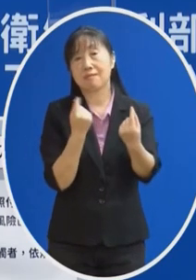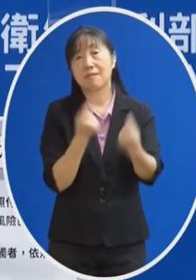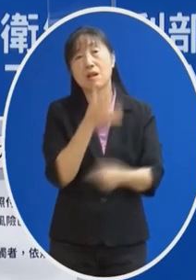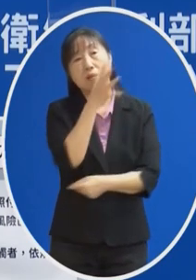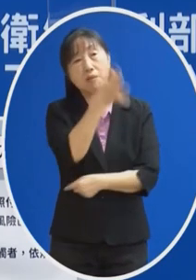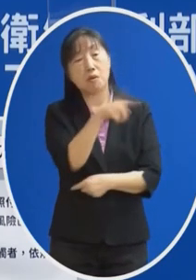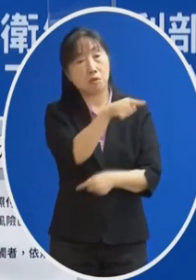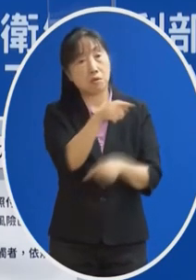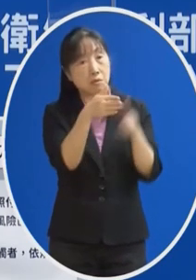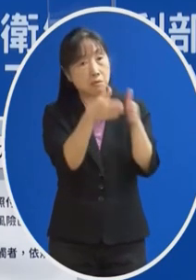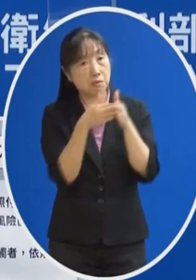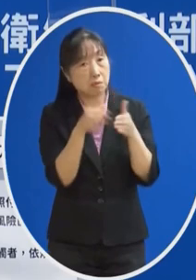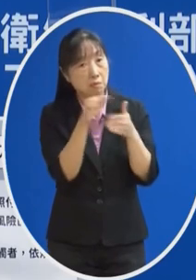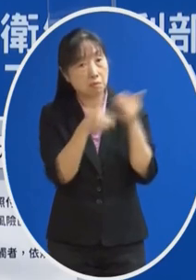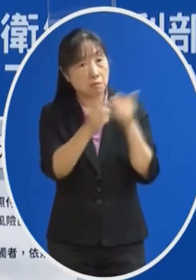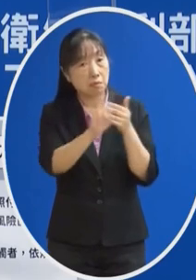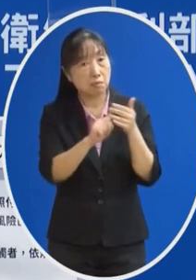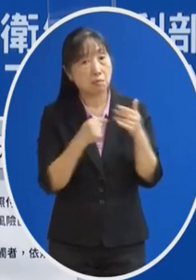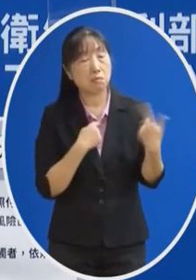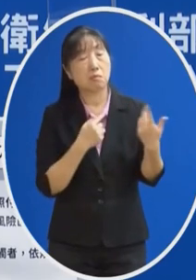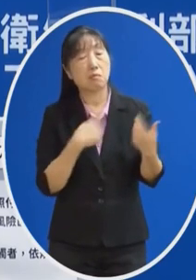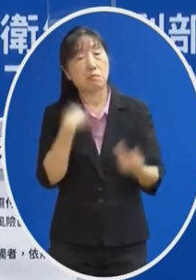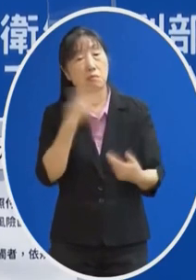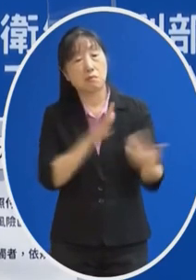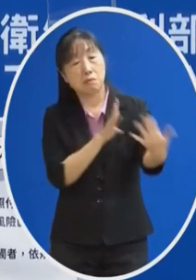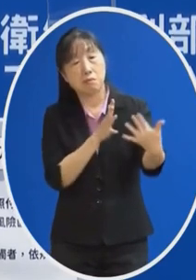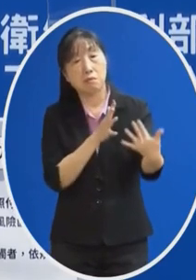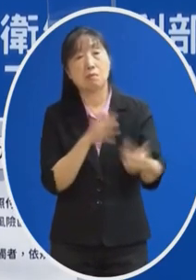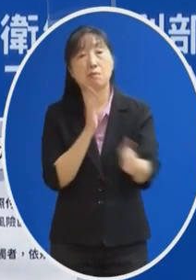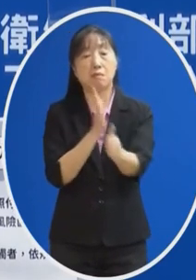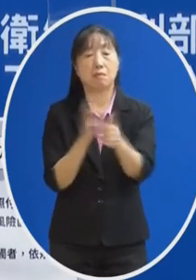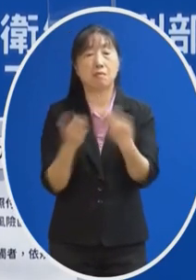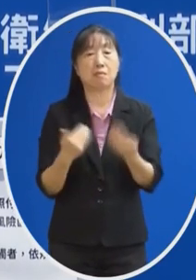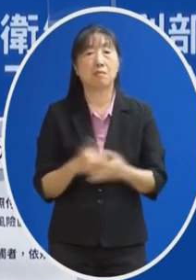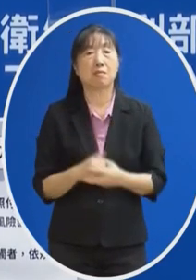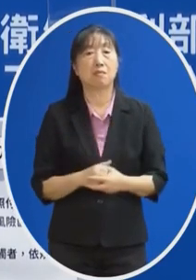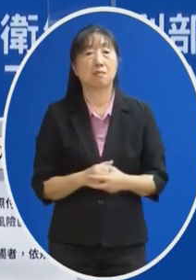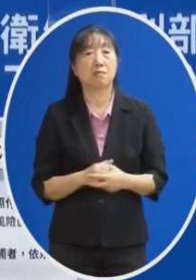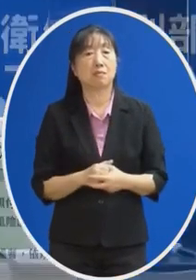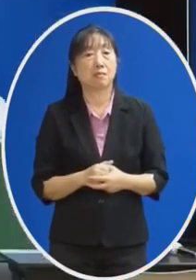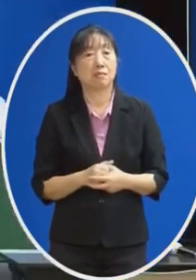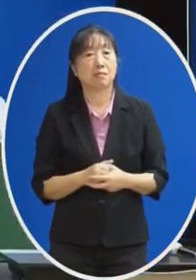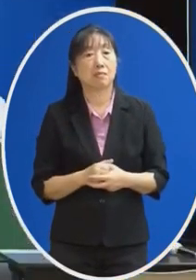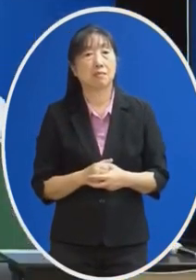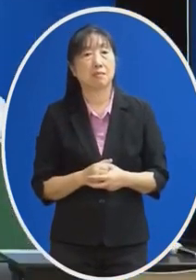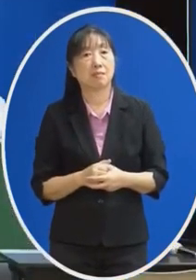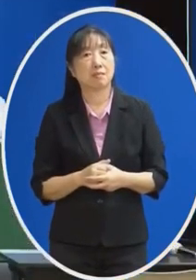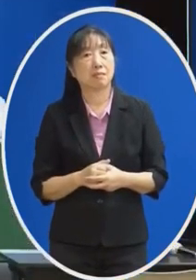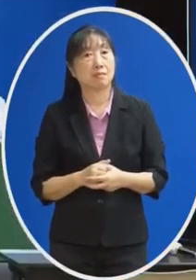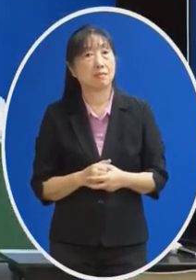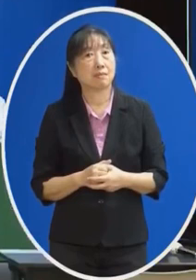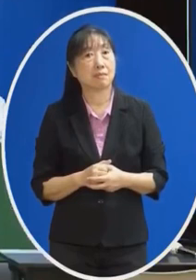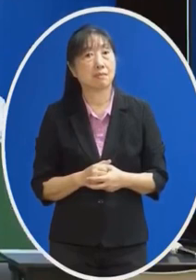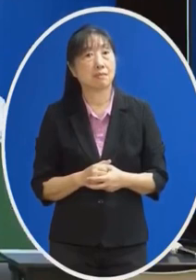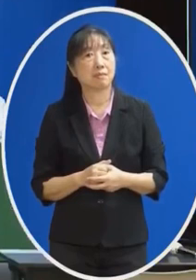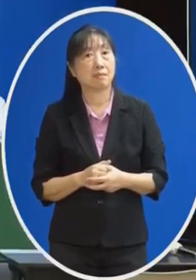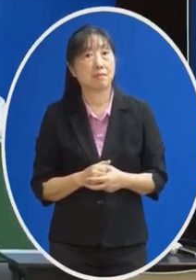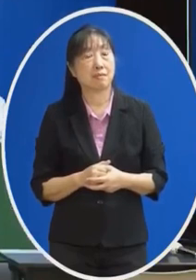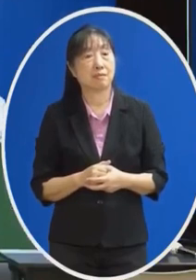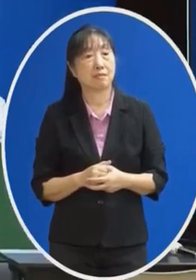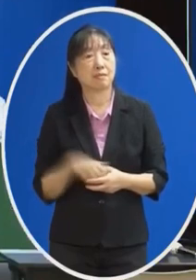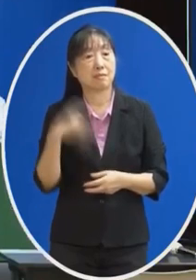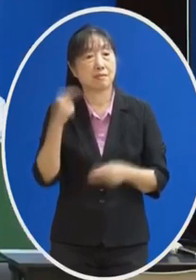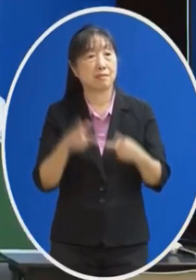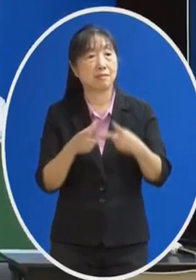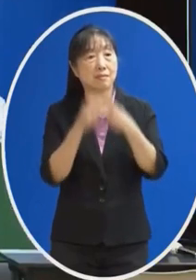能够让它进行得更顺利。 好，针对三级警戒会不会延到